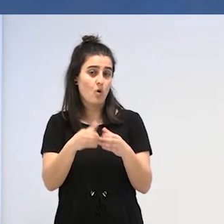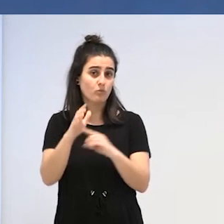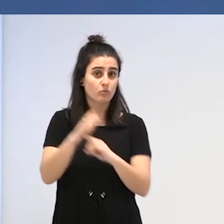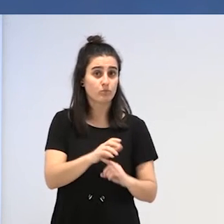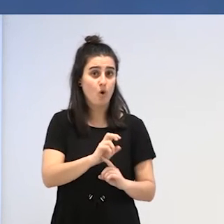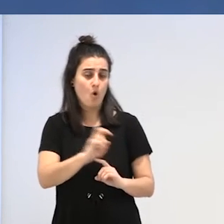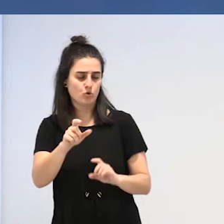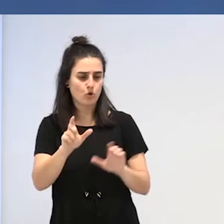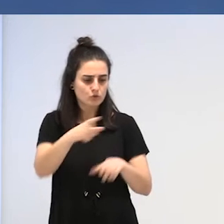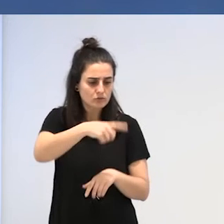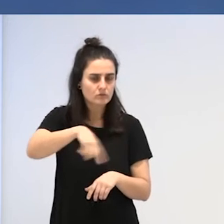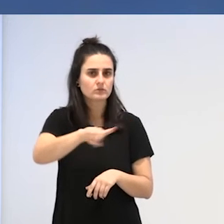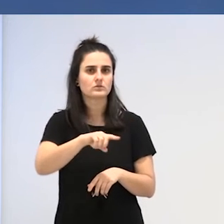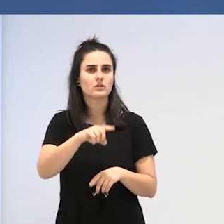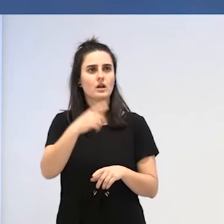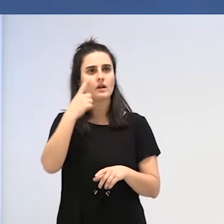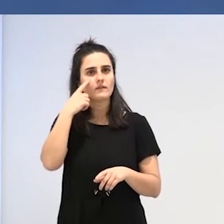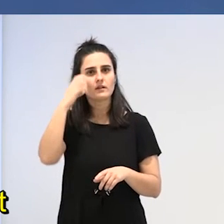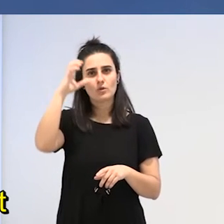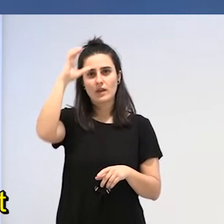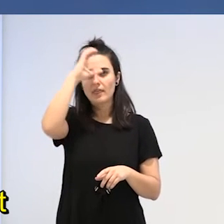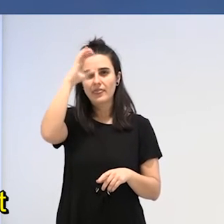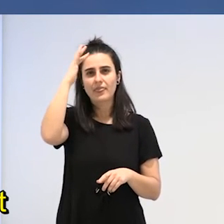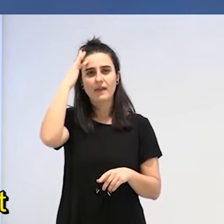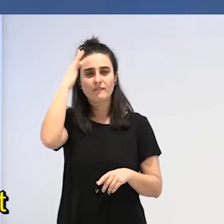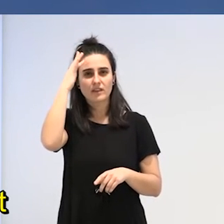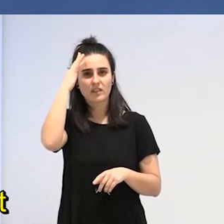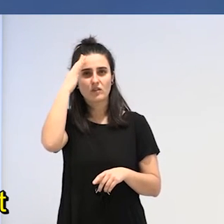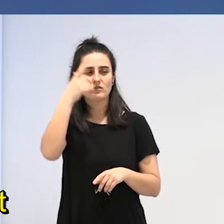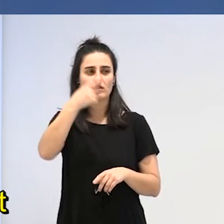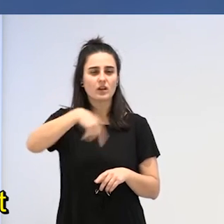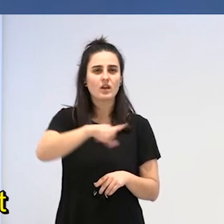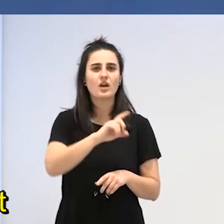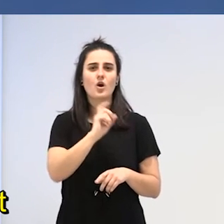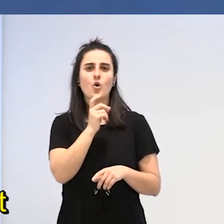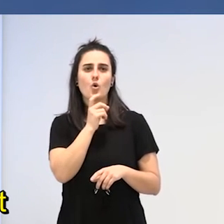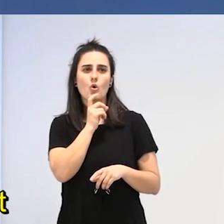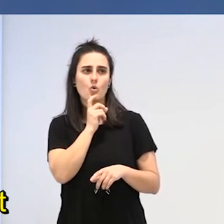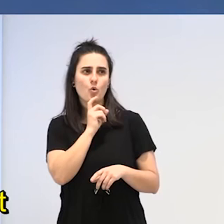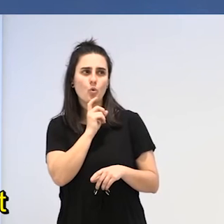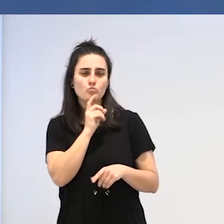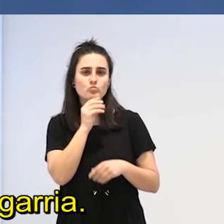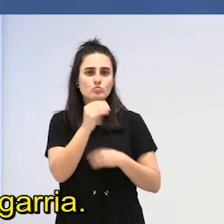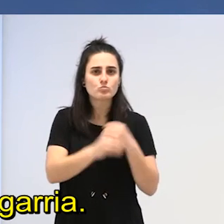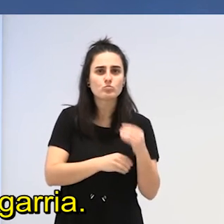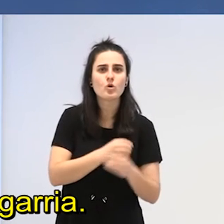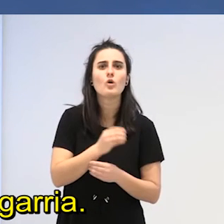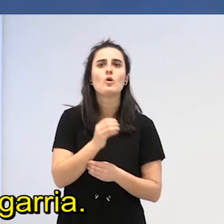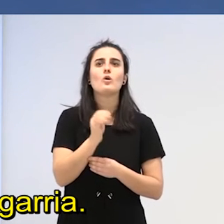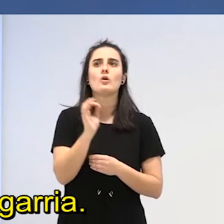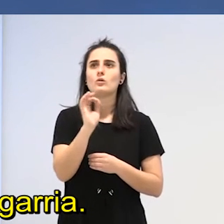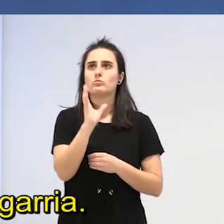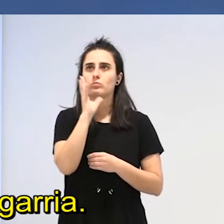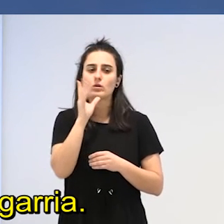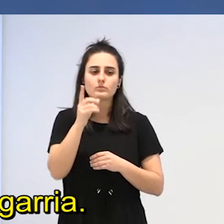edo nolapait zientzia fikzioan kokatzen duten edo zientzia fikzioa dela jentzako lako